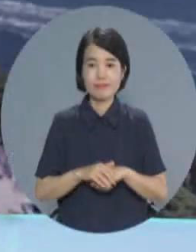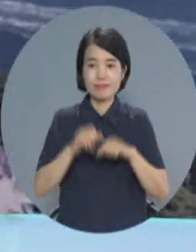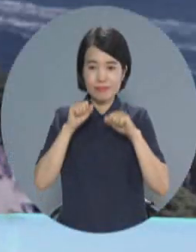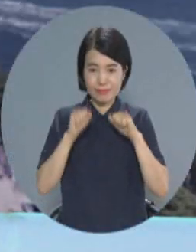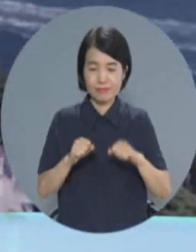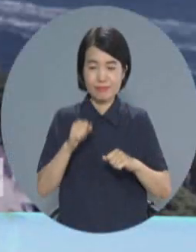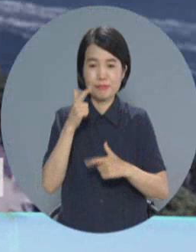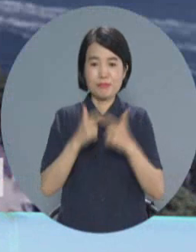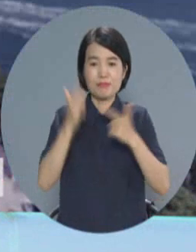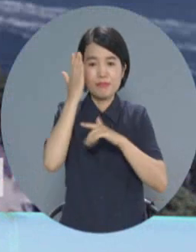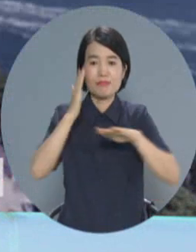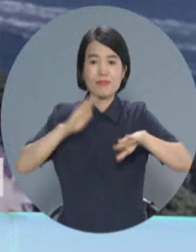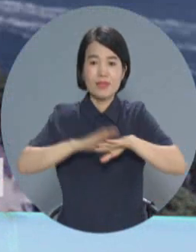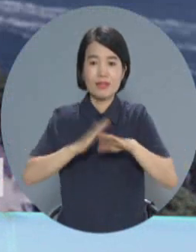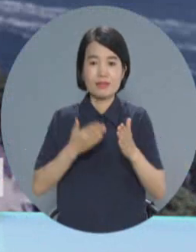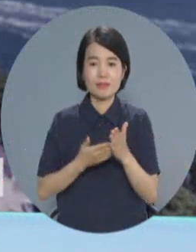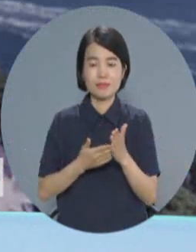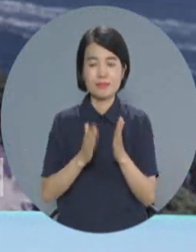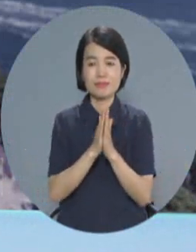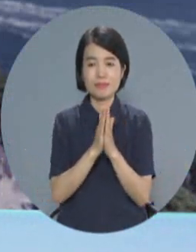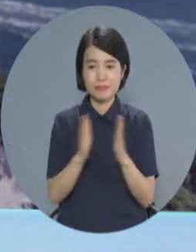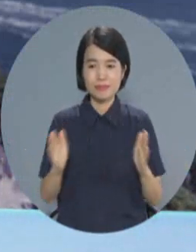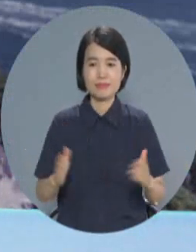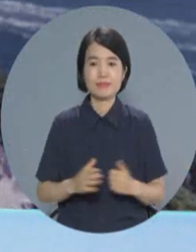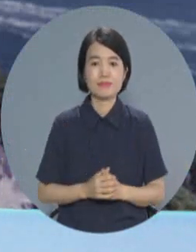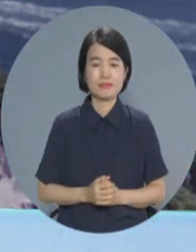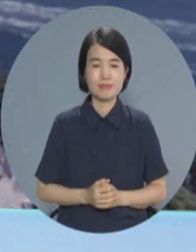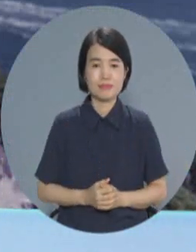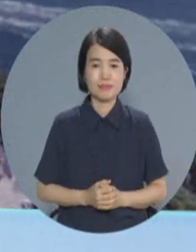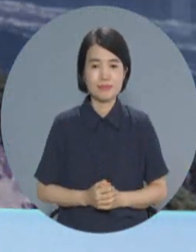안녕하십니까. 목요일 밤 여수 MBC 뉴스데스크입니다.